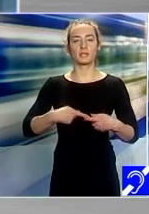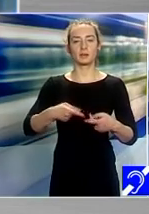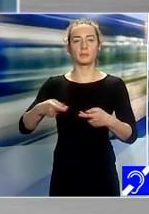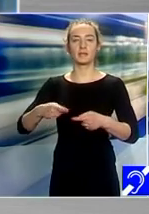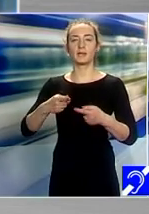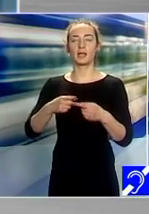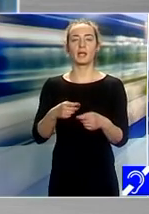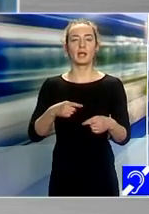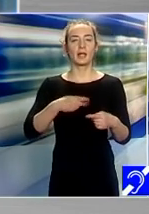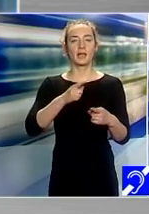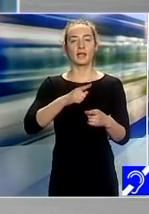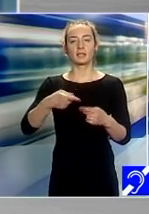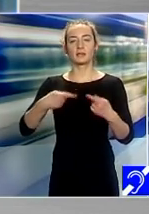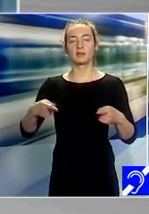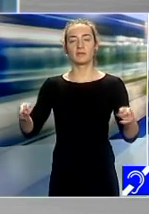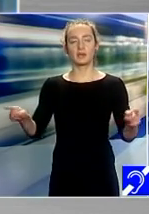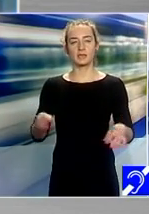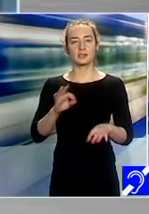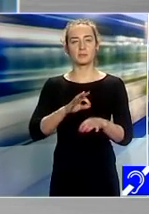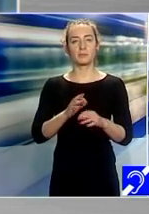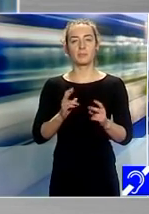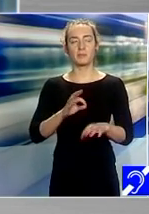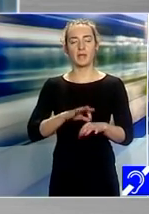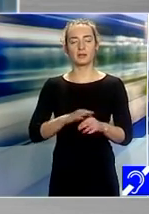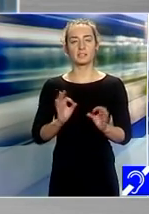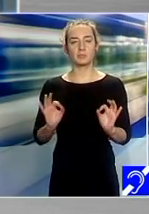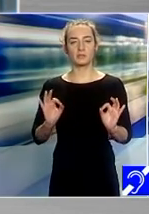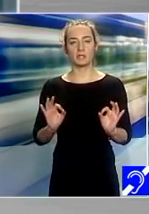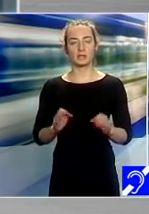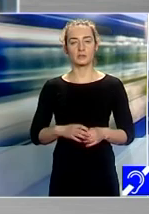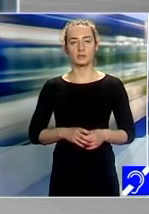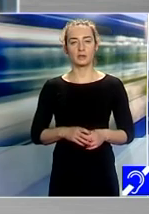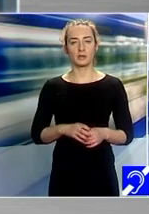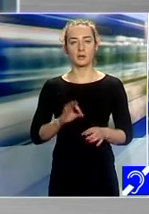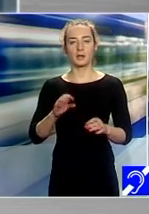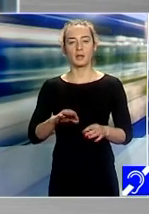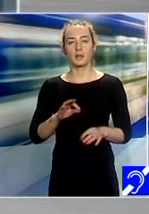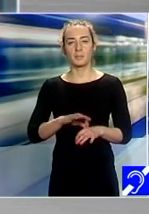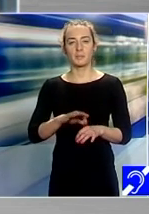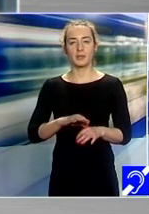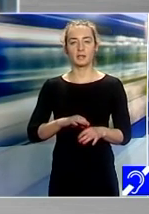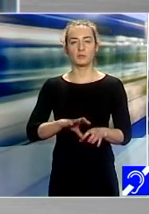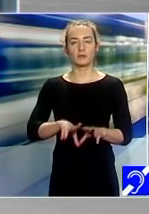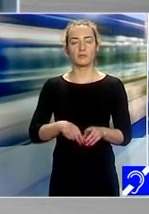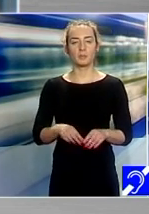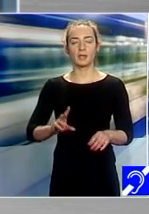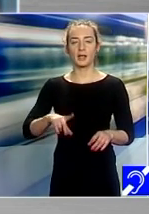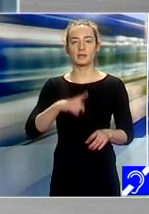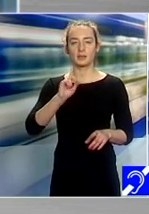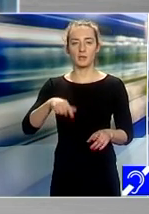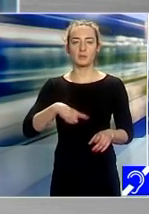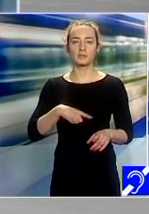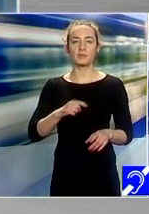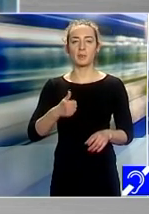cercul vicios sau nevicios care se face de aici încolo. Deci, practic, medicul de familie este primul eșalon care ar trebui să informeze pacienții